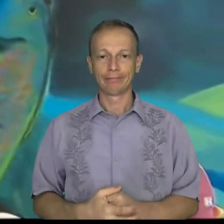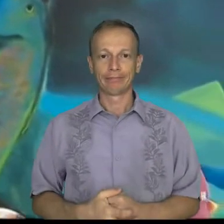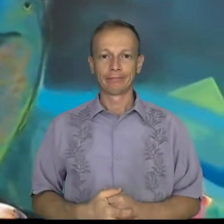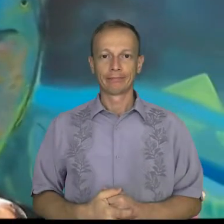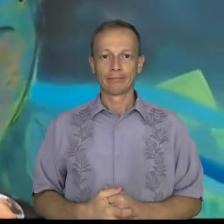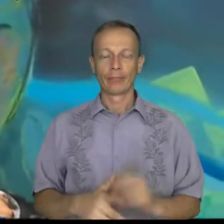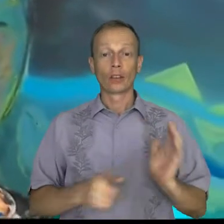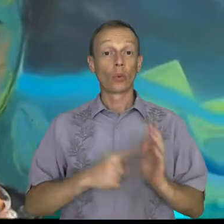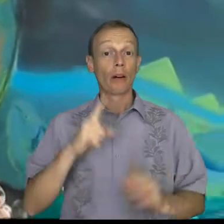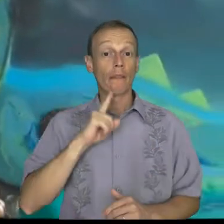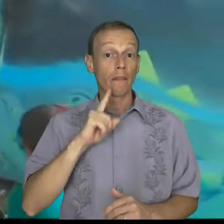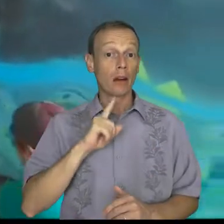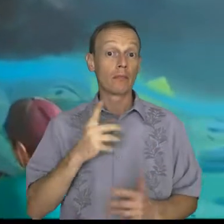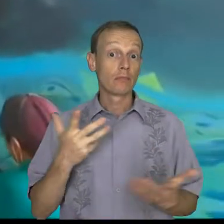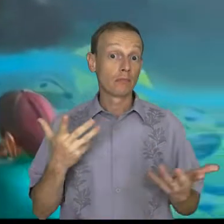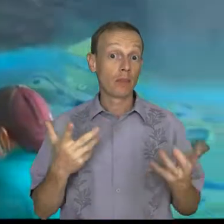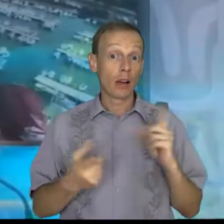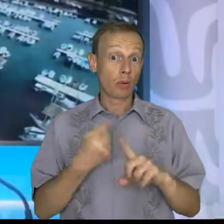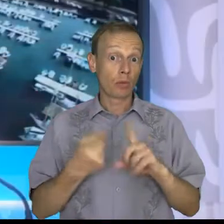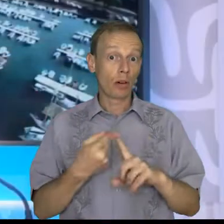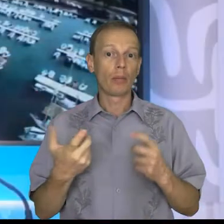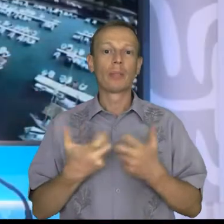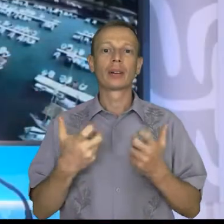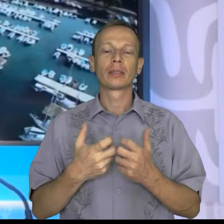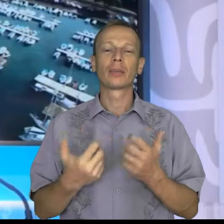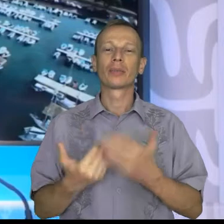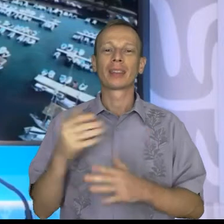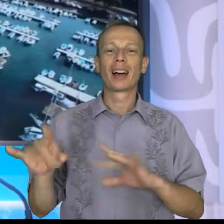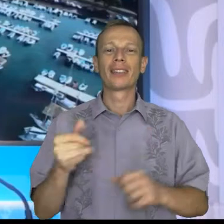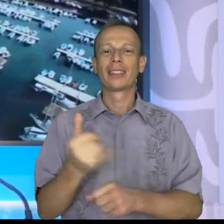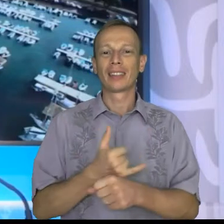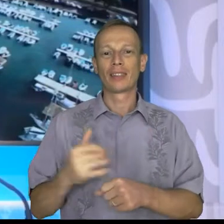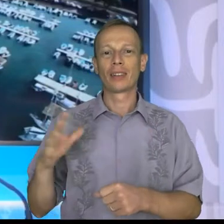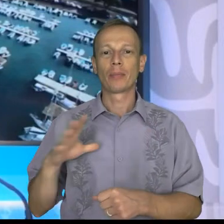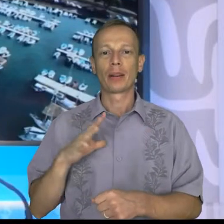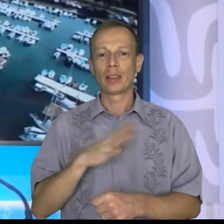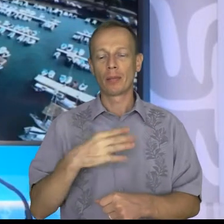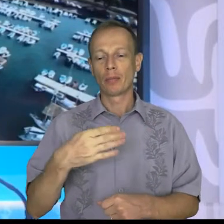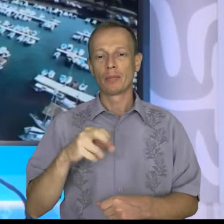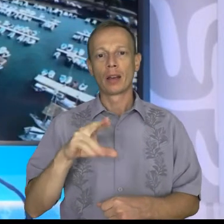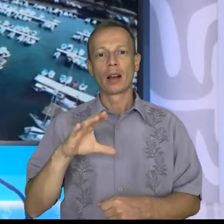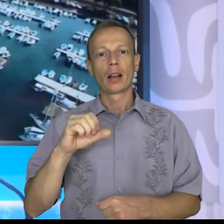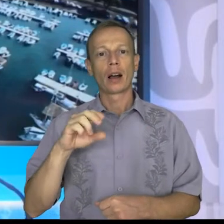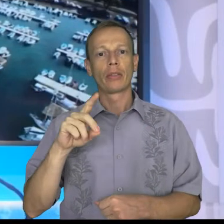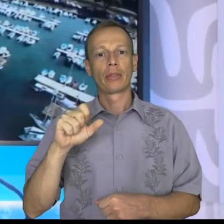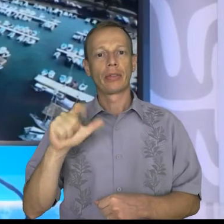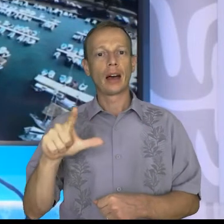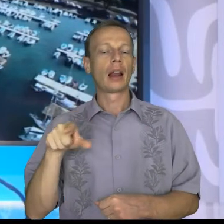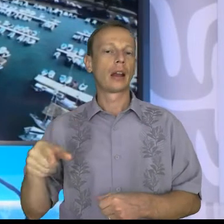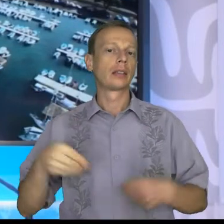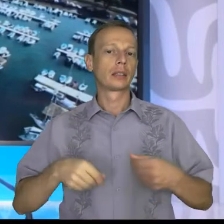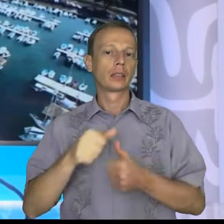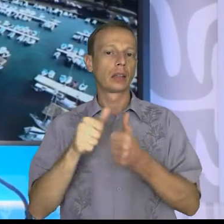valorisation du secteur primaire, bien sûr. Les droits des femmes, thème principal aussi ce matin avec notre invitée café